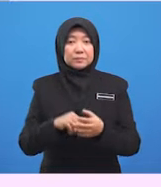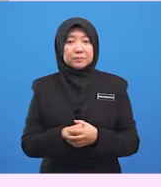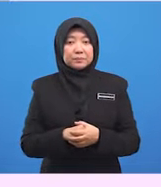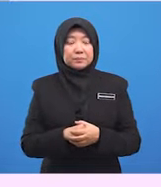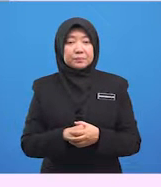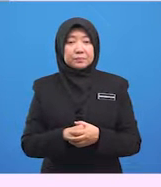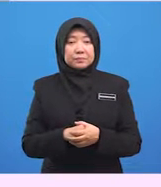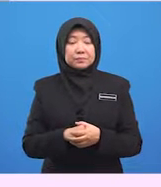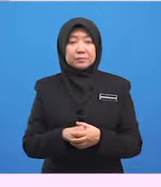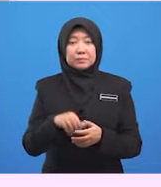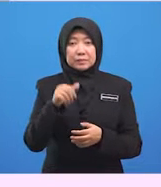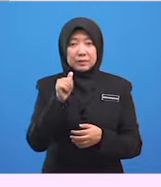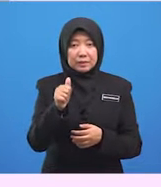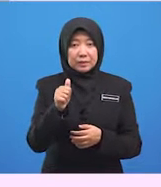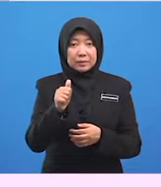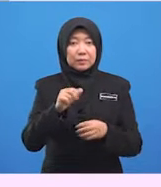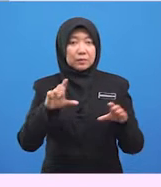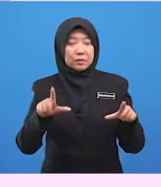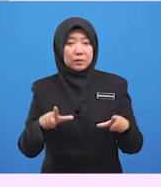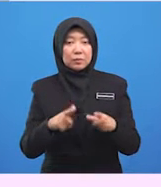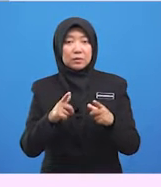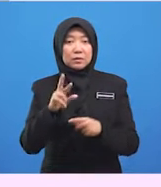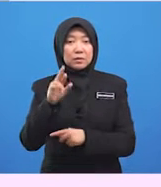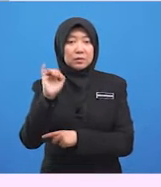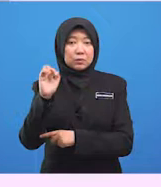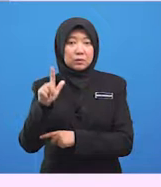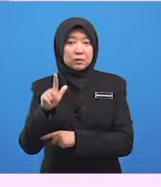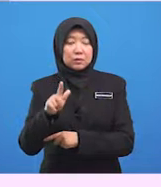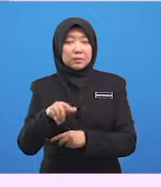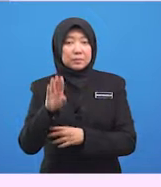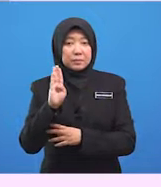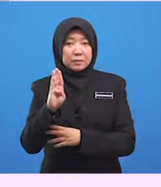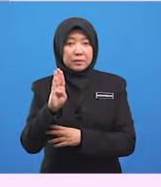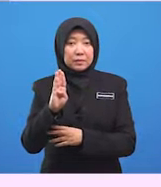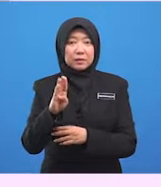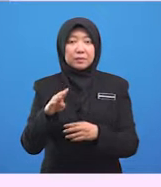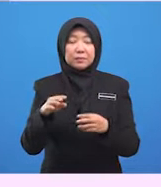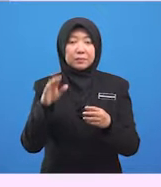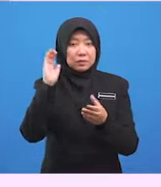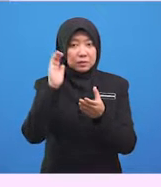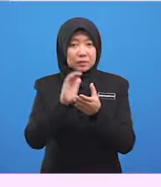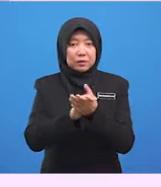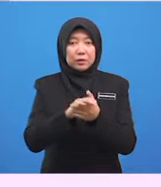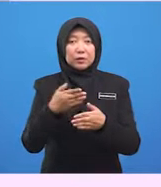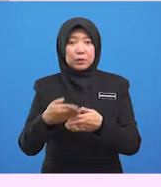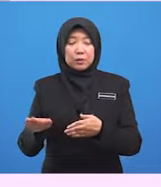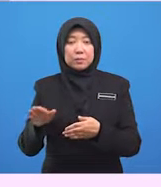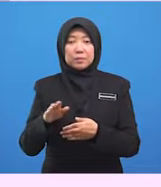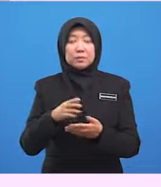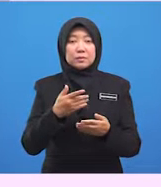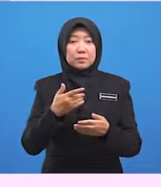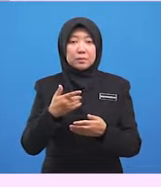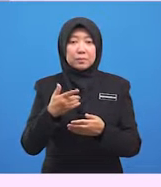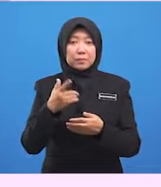reguler di mempercayai kehidupan selepas mati si menyembah lebihnya